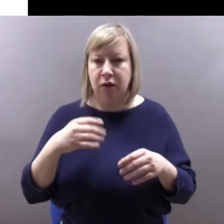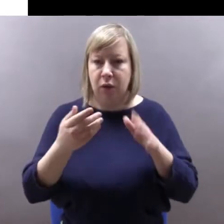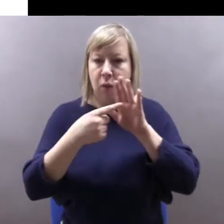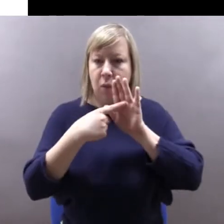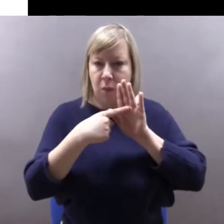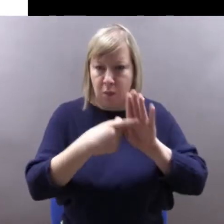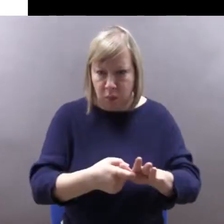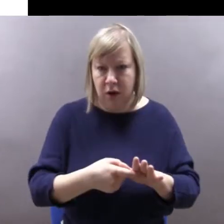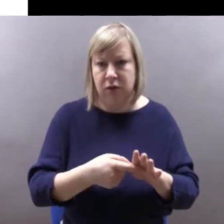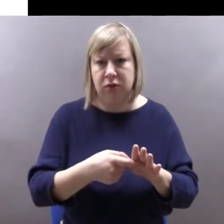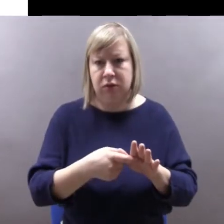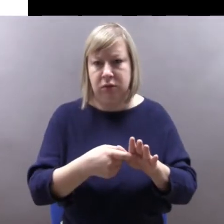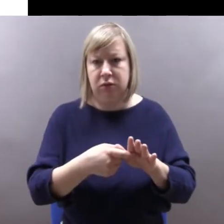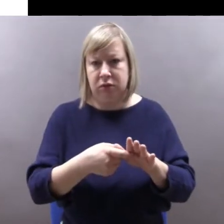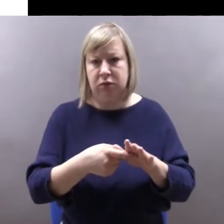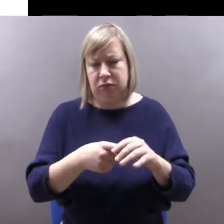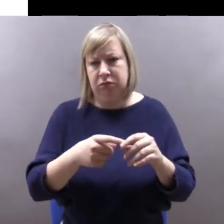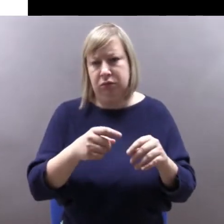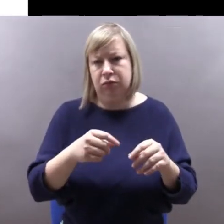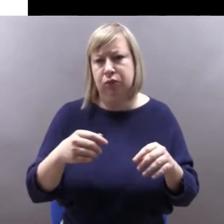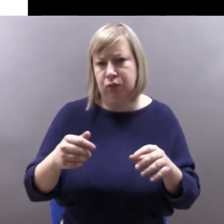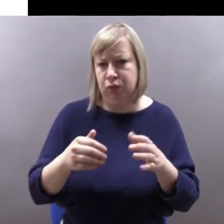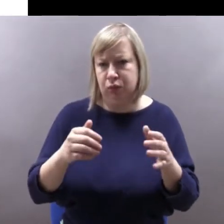też trwa. To jest obsługiwane również pilotem.